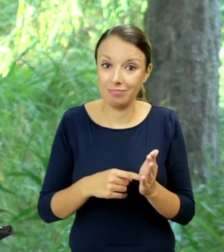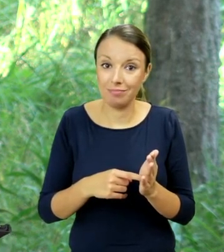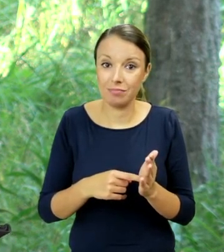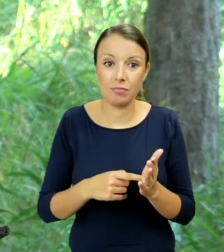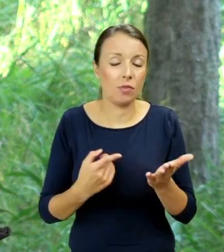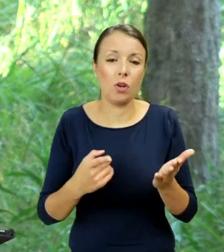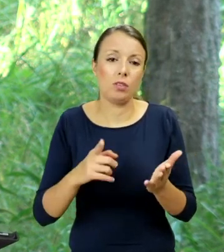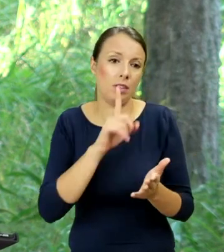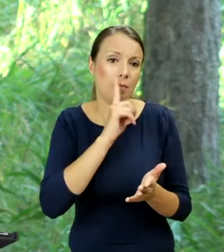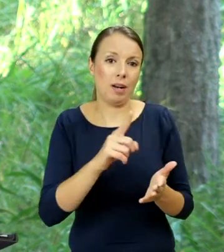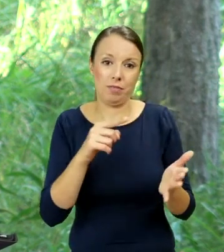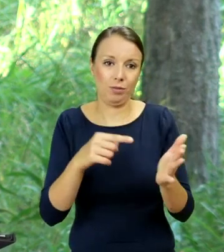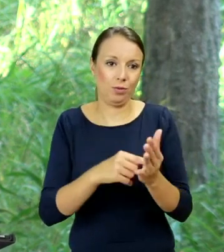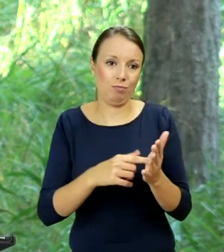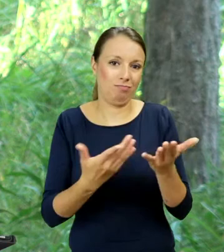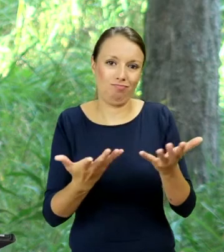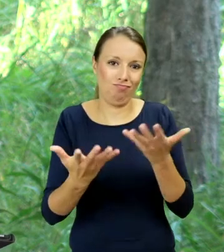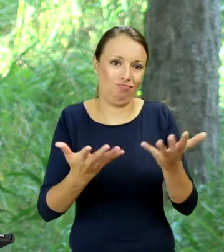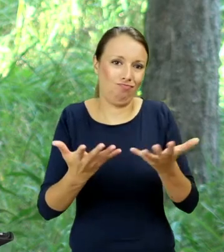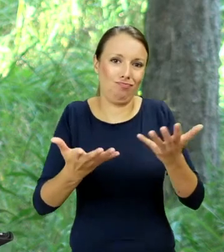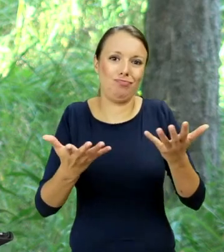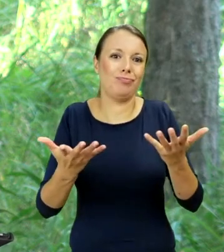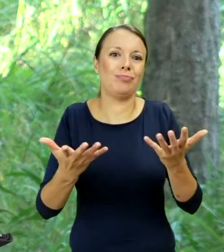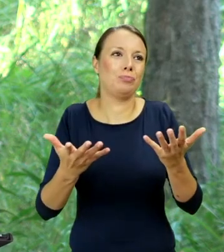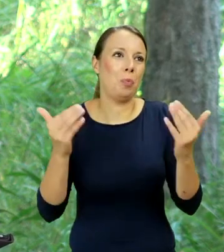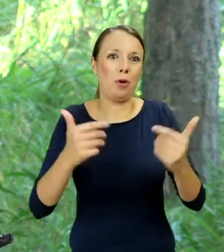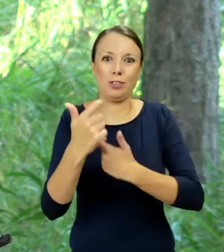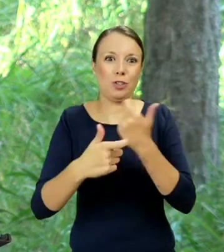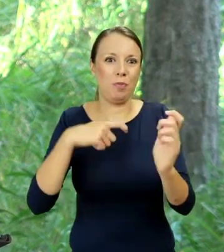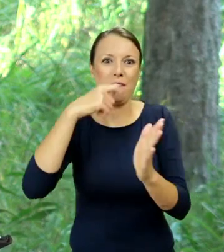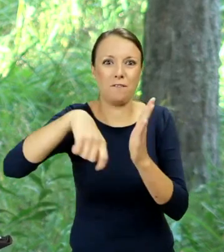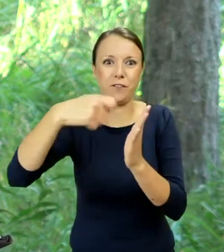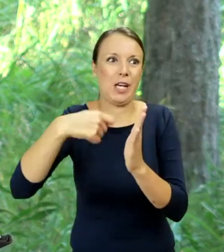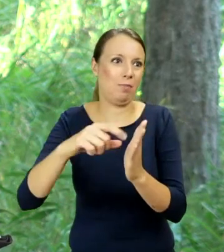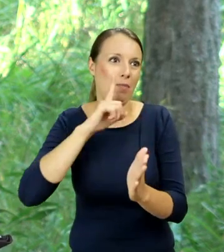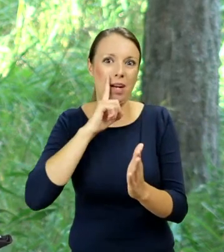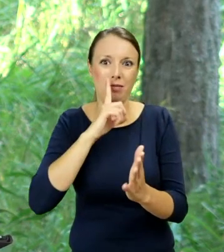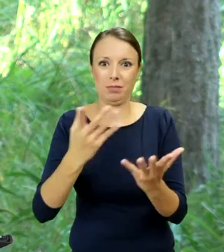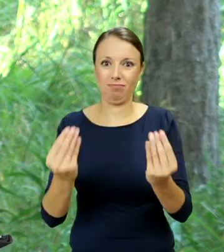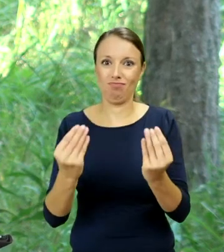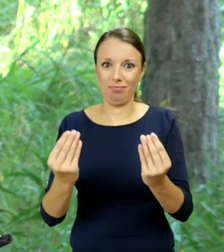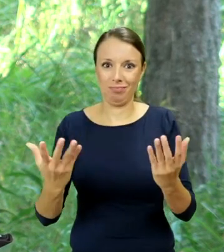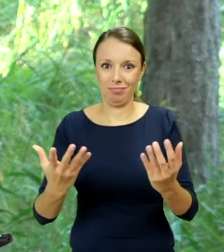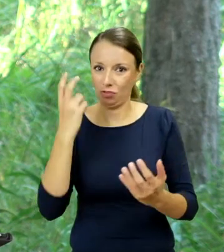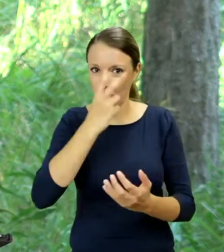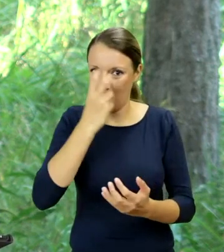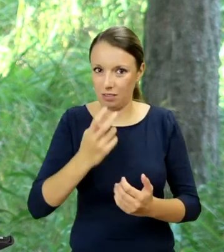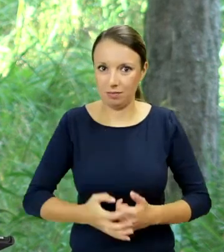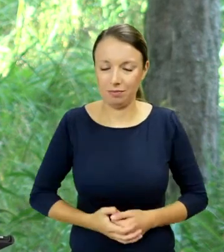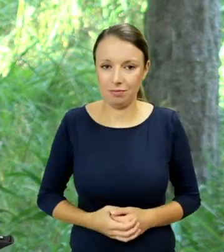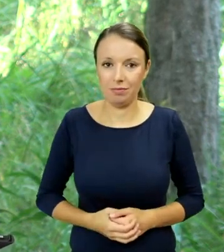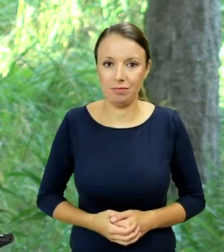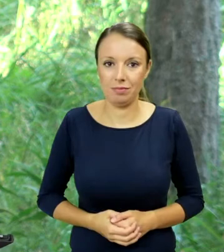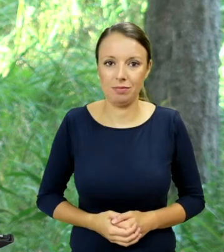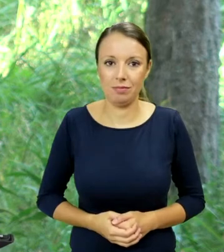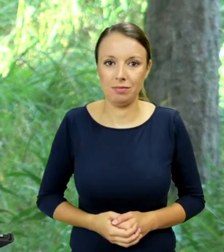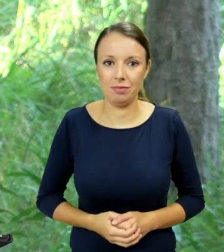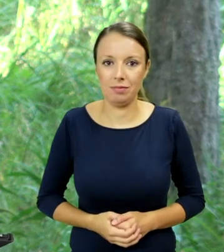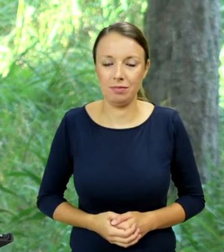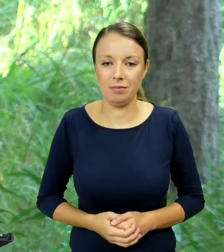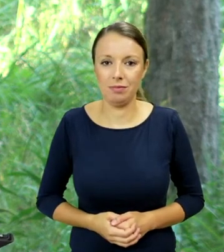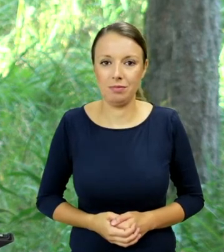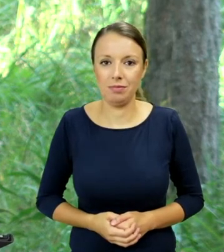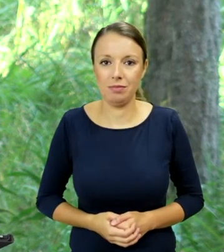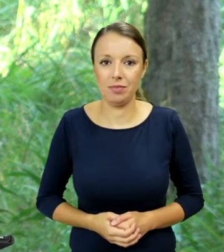materiał na sensacyjny film. A o akcji pod Bezdanami to pewnie jeszcze Państwo